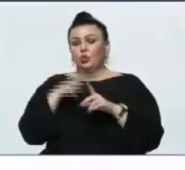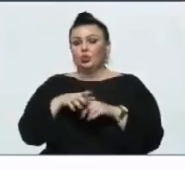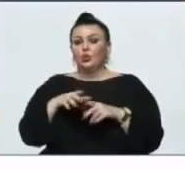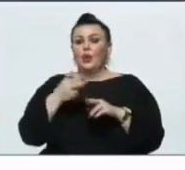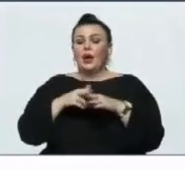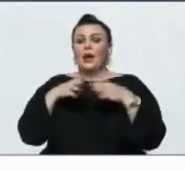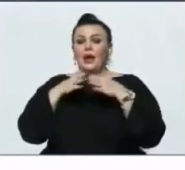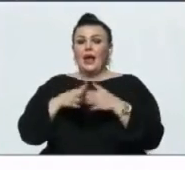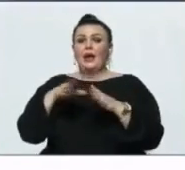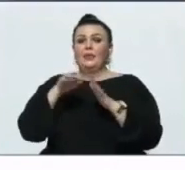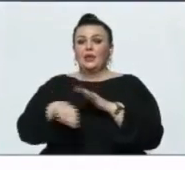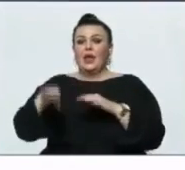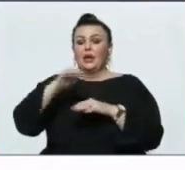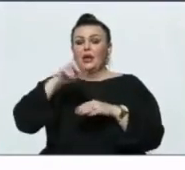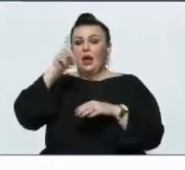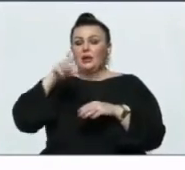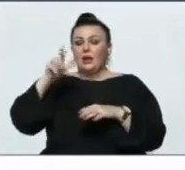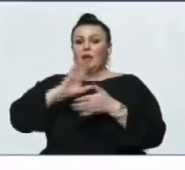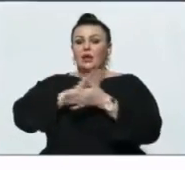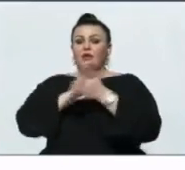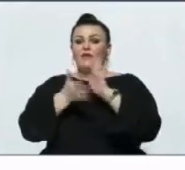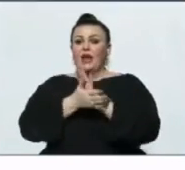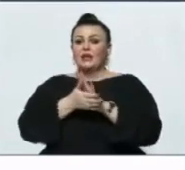gəmidəki heyətin vəziyyəti ilə